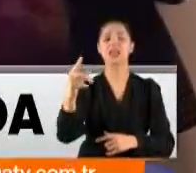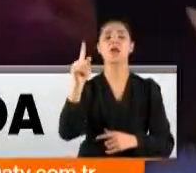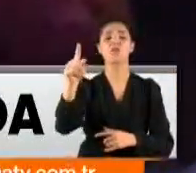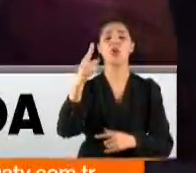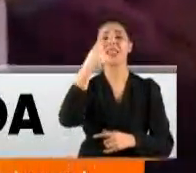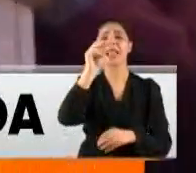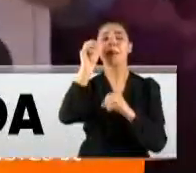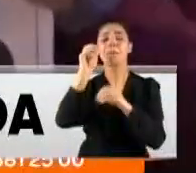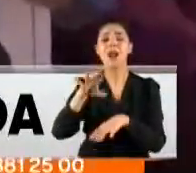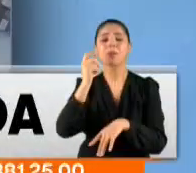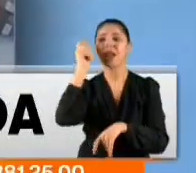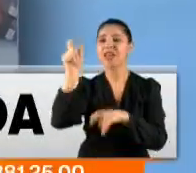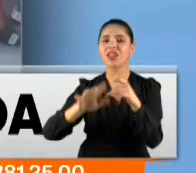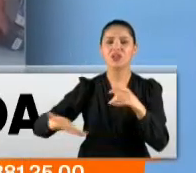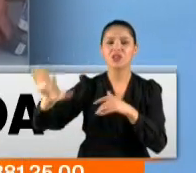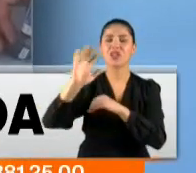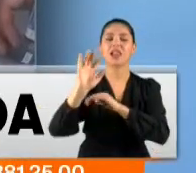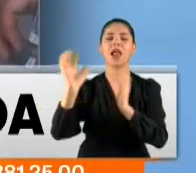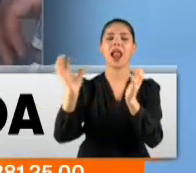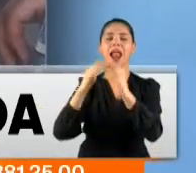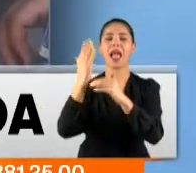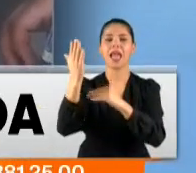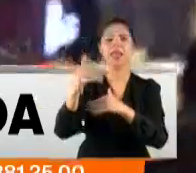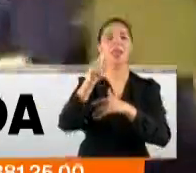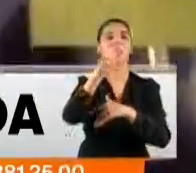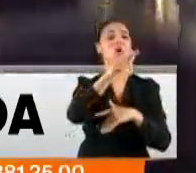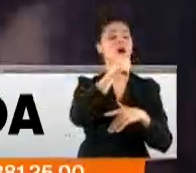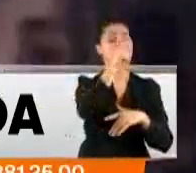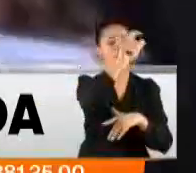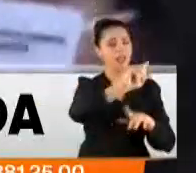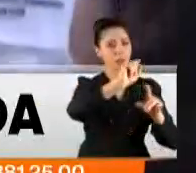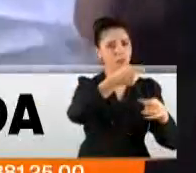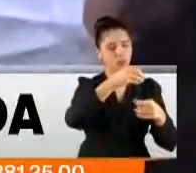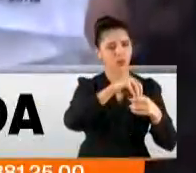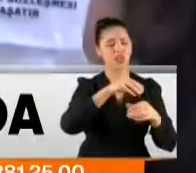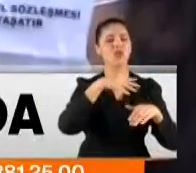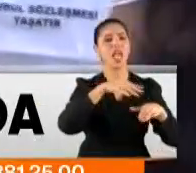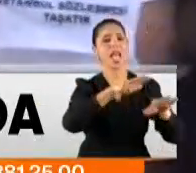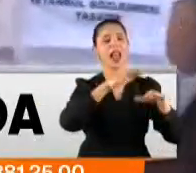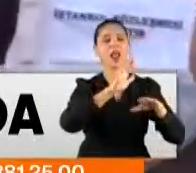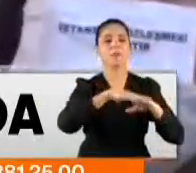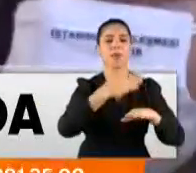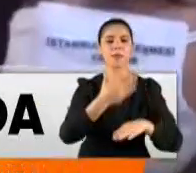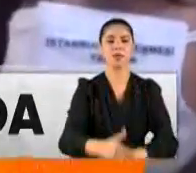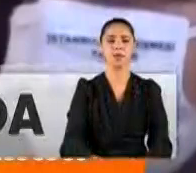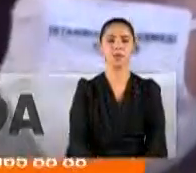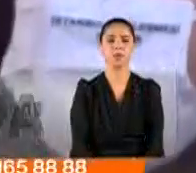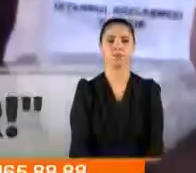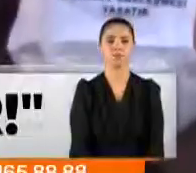yalnız bırakmayanlar firari eşin bulunması için eylem yaptı. Diye ağlarken Ercan'ın